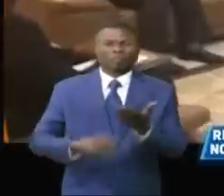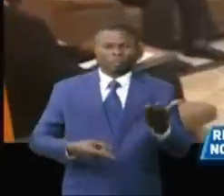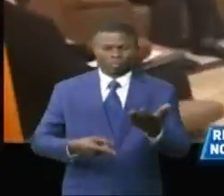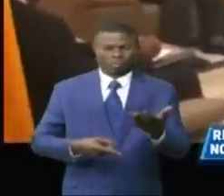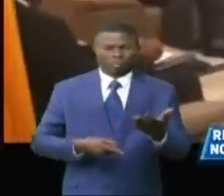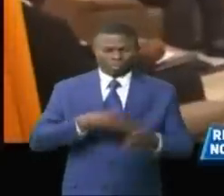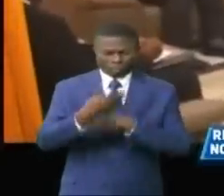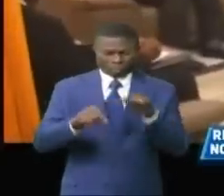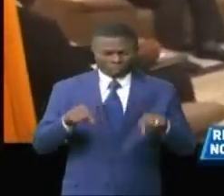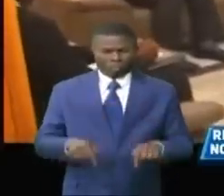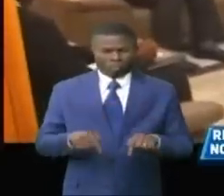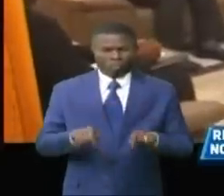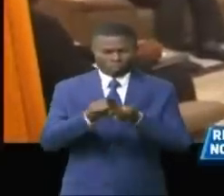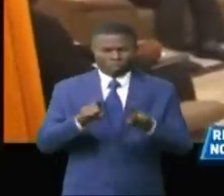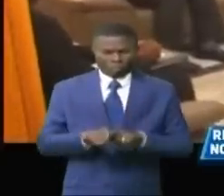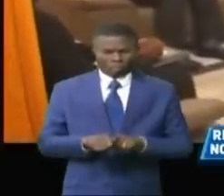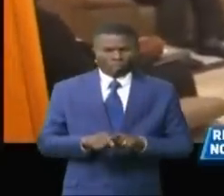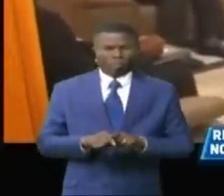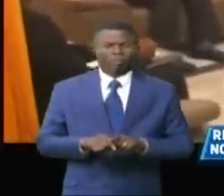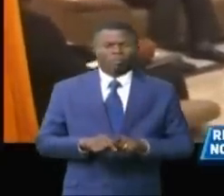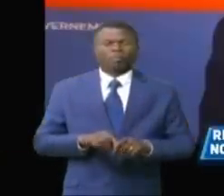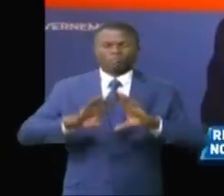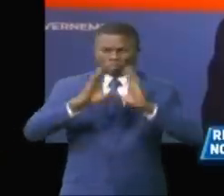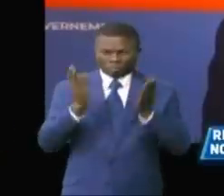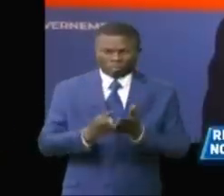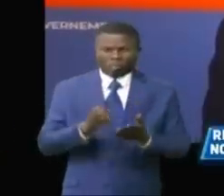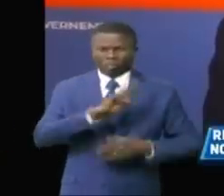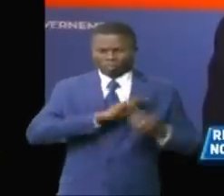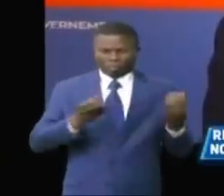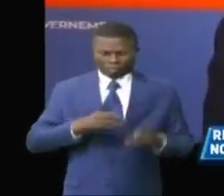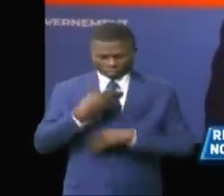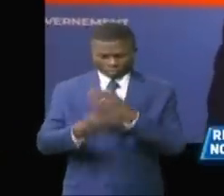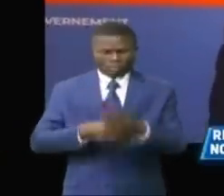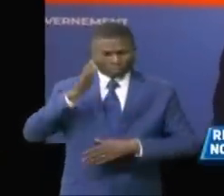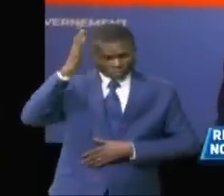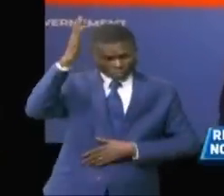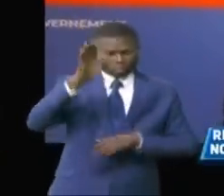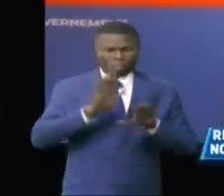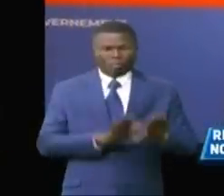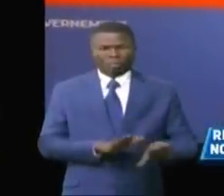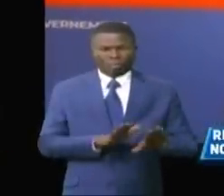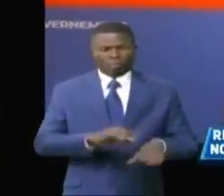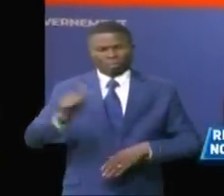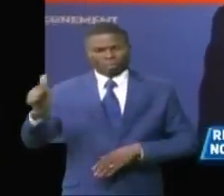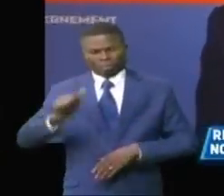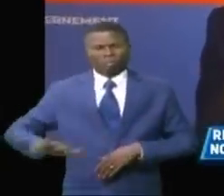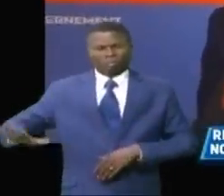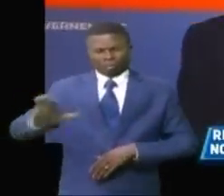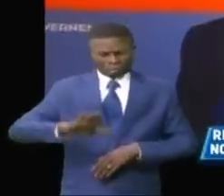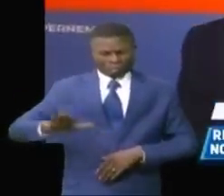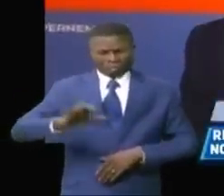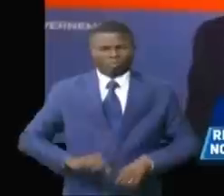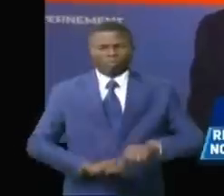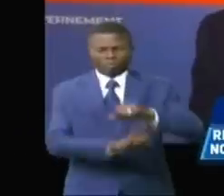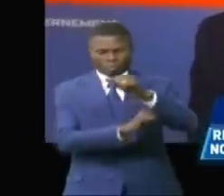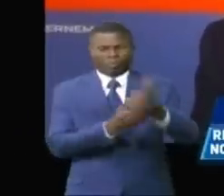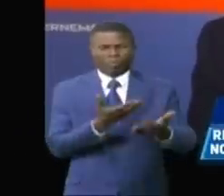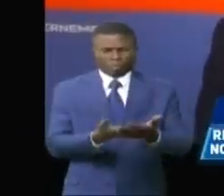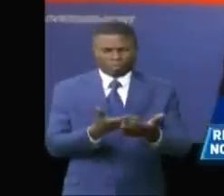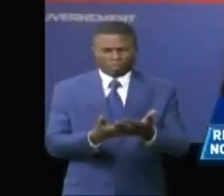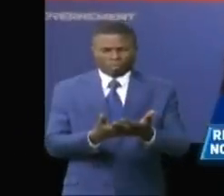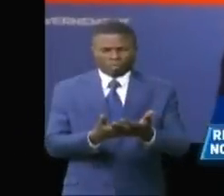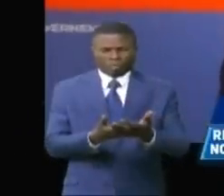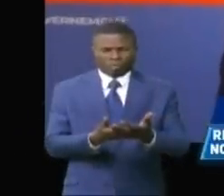en train de faire, et aussi ce que la RDC attend des autres pays de la région, des acteurs